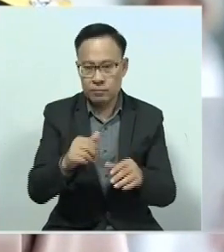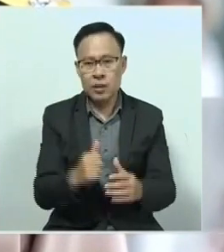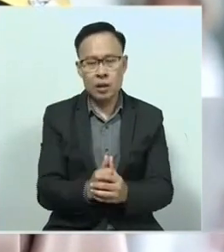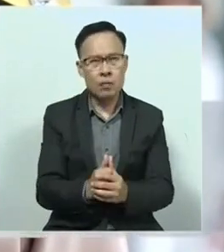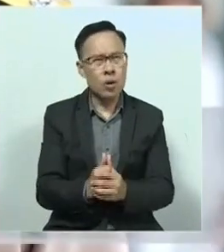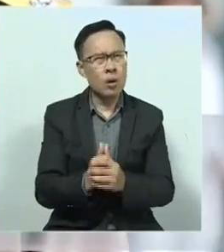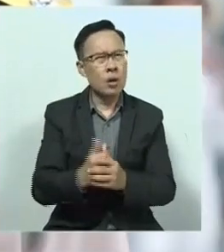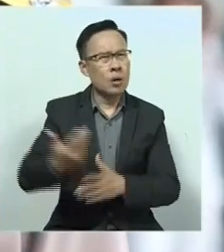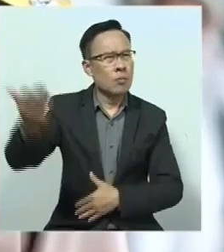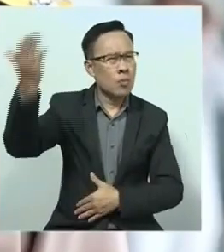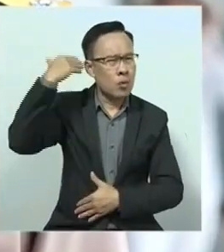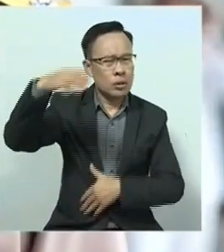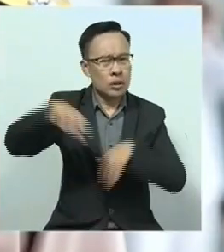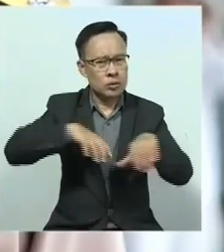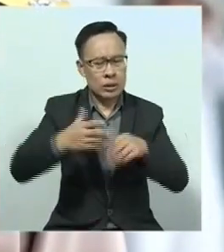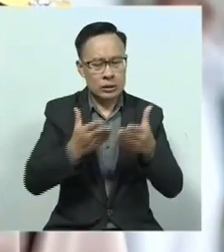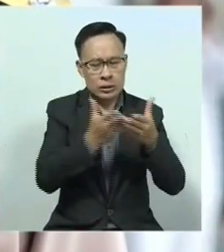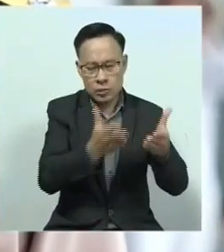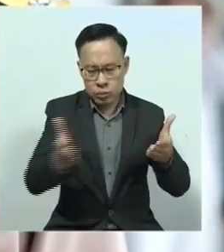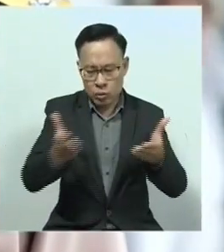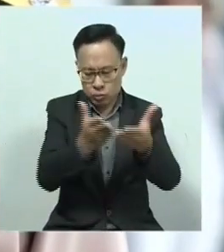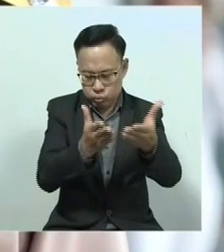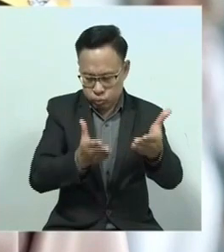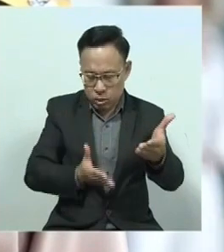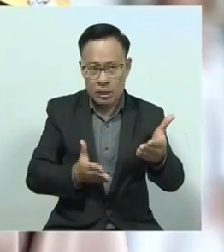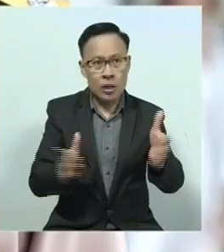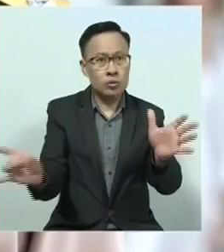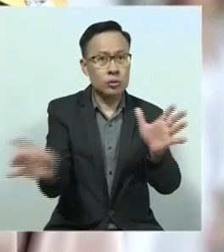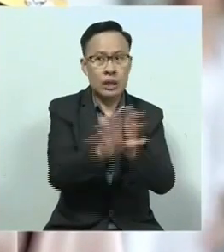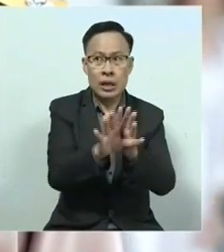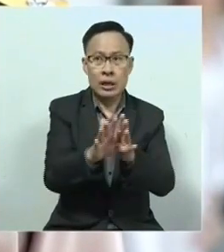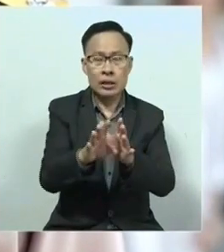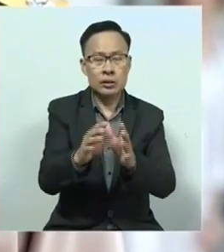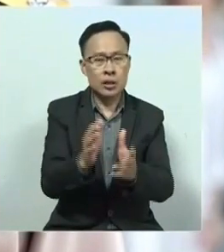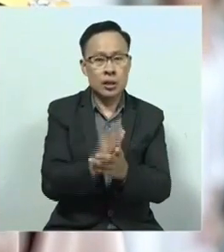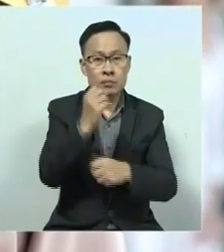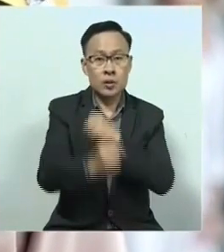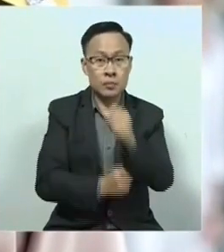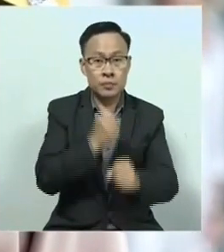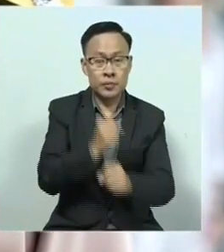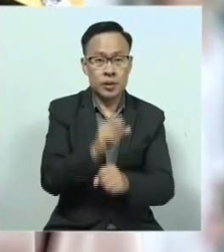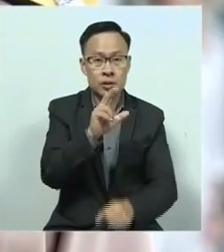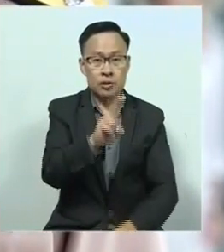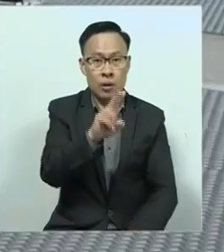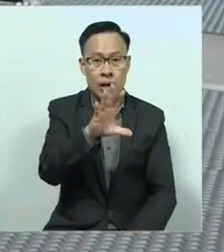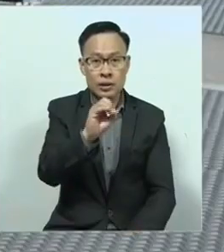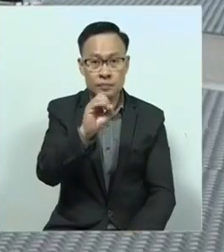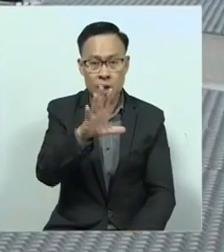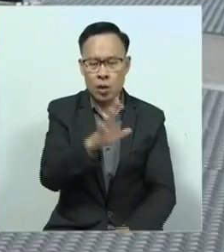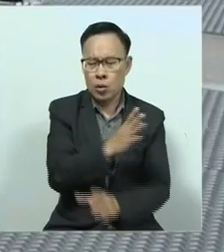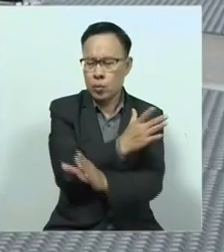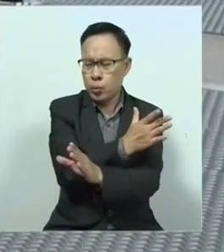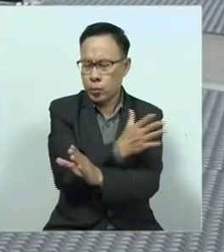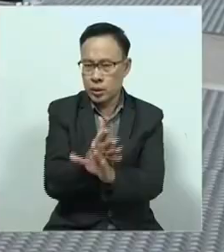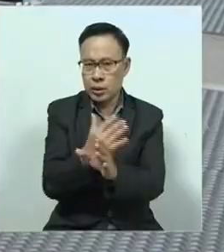จัดขบวนเรือพระยุหยาตาทางชลมาศถวายพระพัทธถิ่นนะครับก็ปี55นะครับก็ถึงนี้ก็จะเ